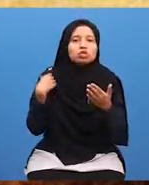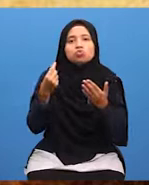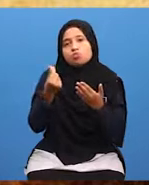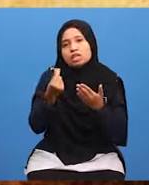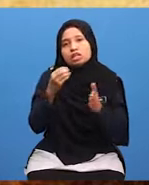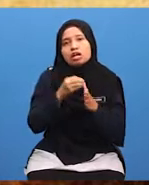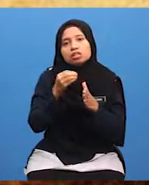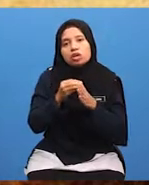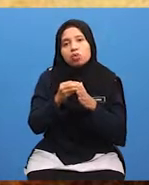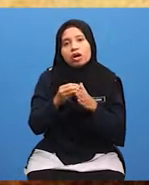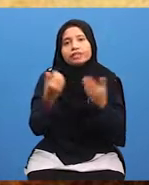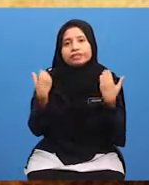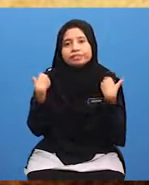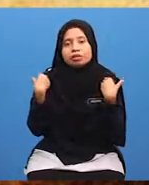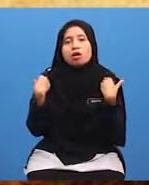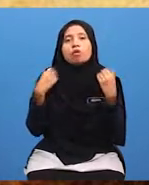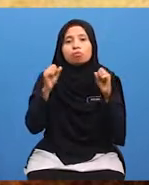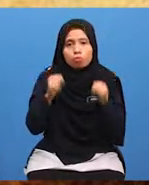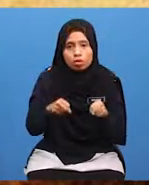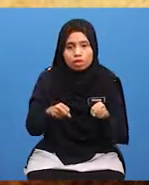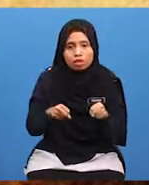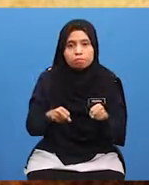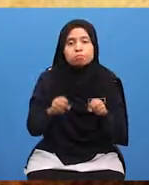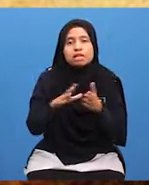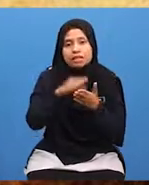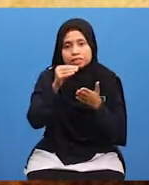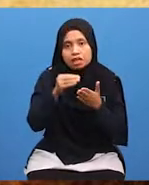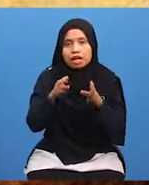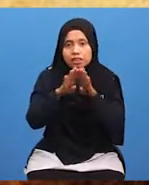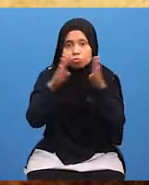dikutap dan juga percuma bagi pengajian secara terbuka di masjid.